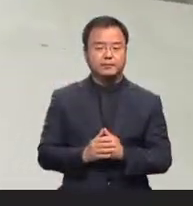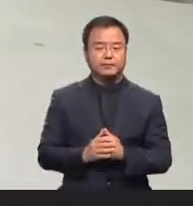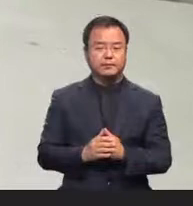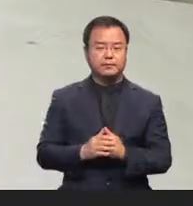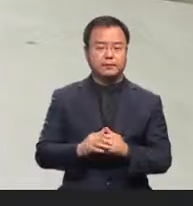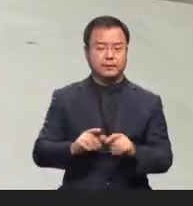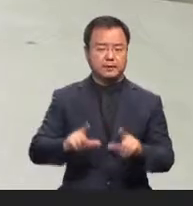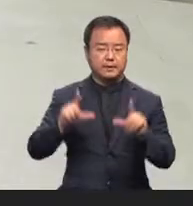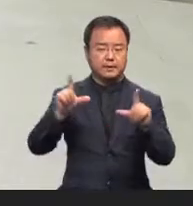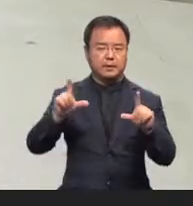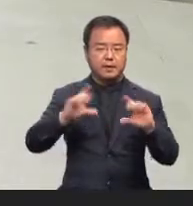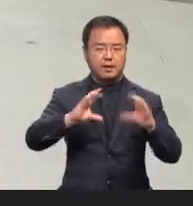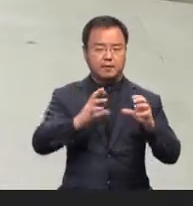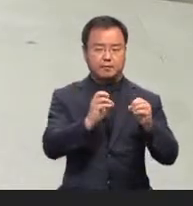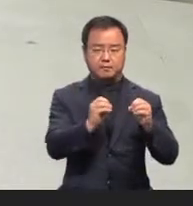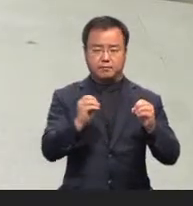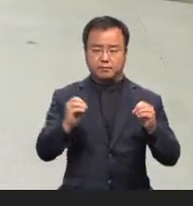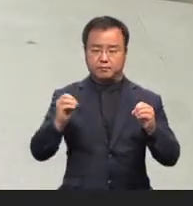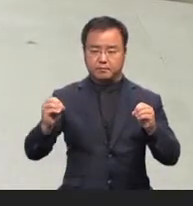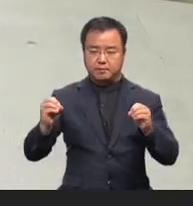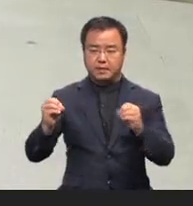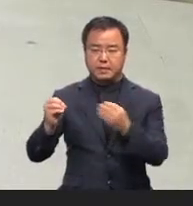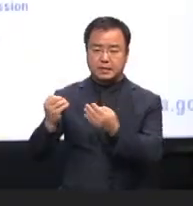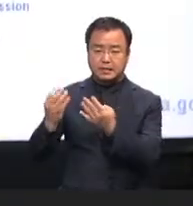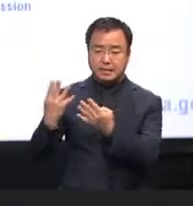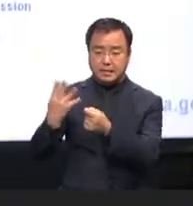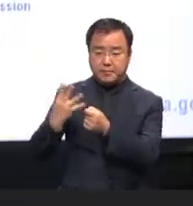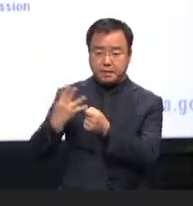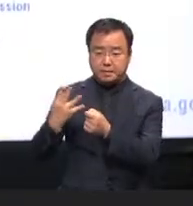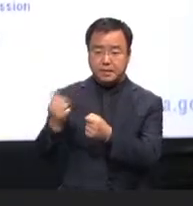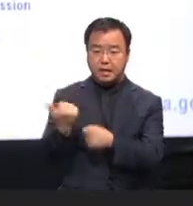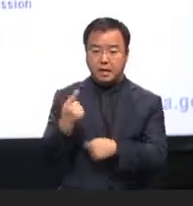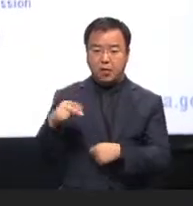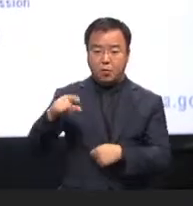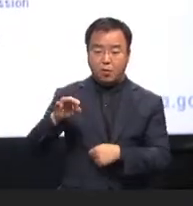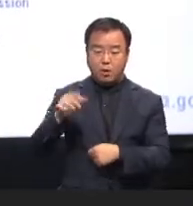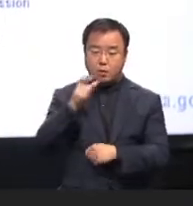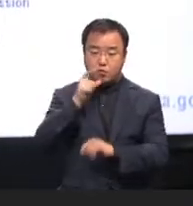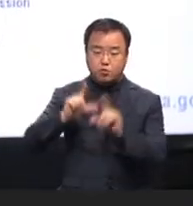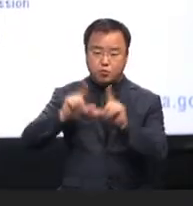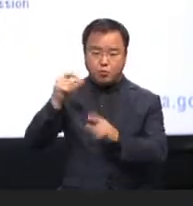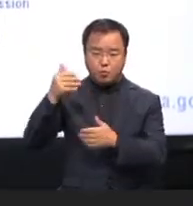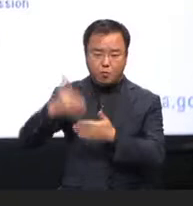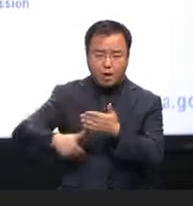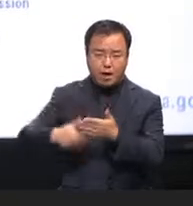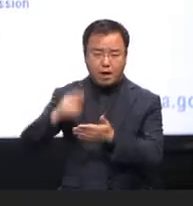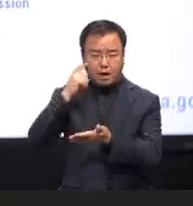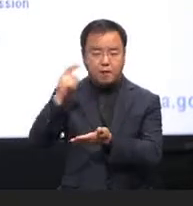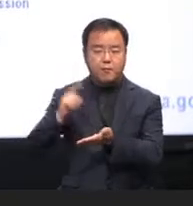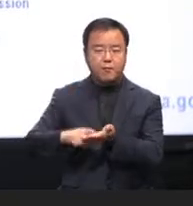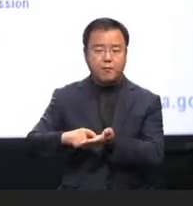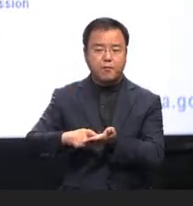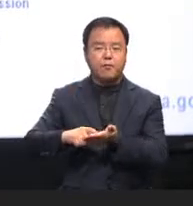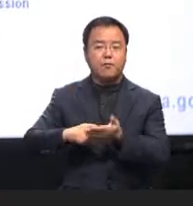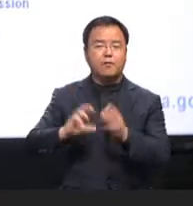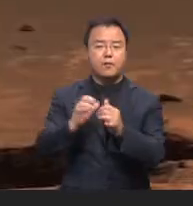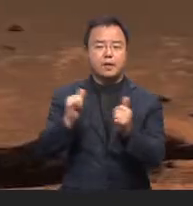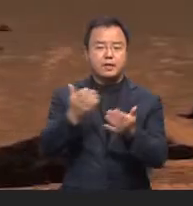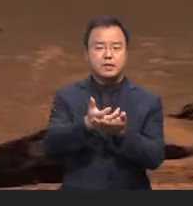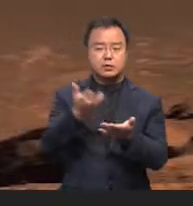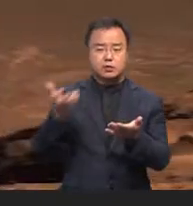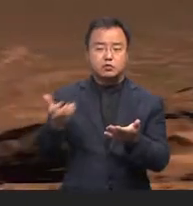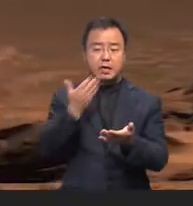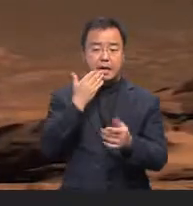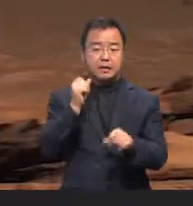태양계의 네 번째 행성인 화성은 물의 흔적이 발견되면서 태양계에서 인간의 이주 가능성 1순위로